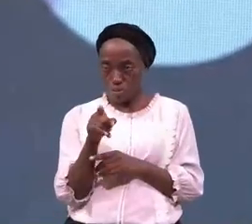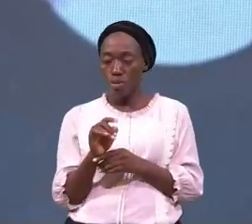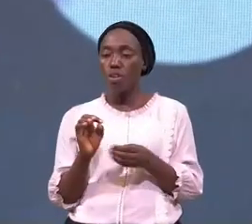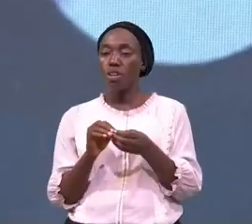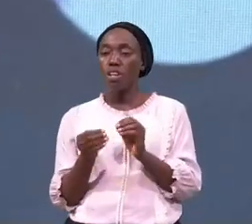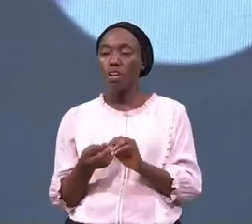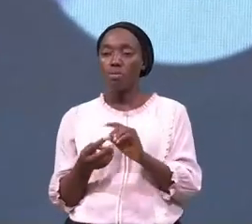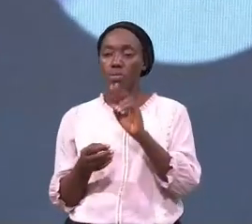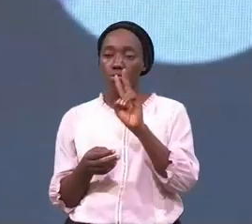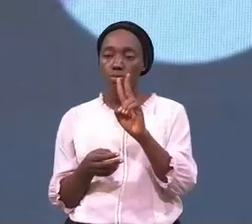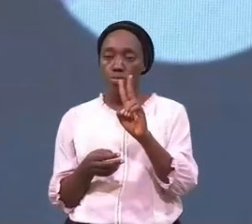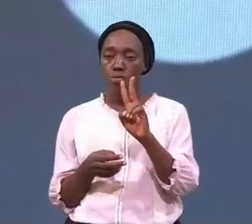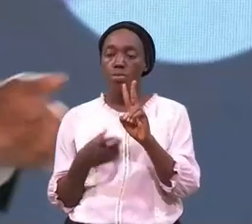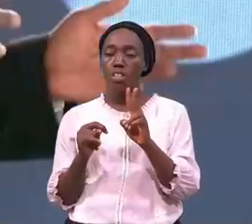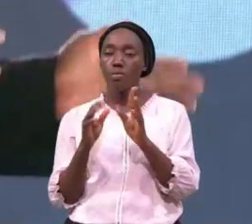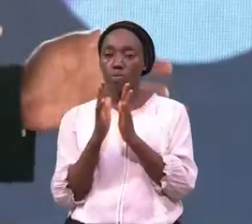Deuxièmement, la prière